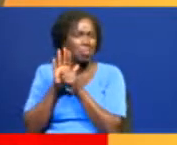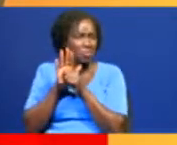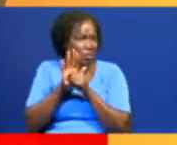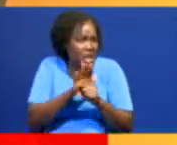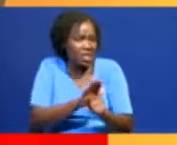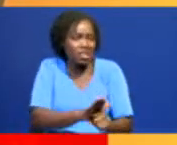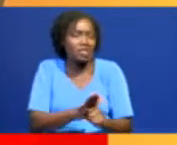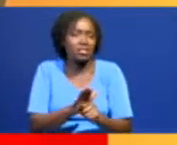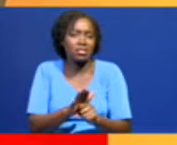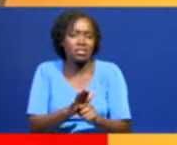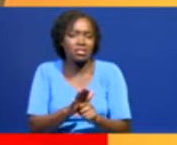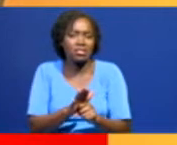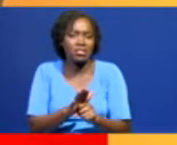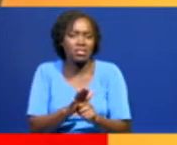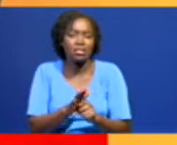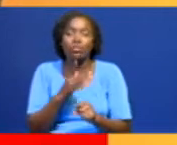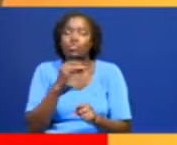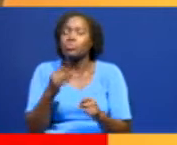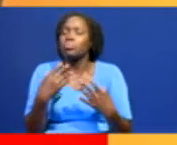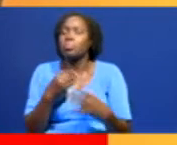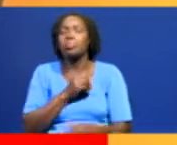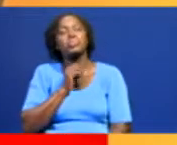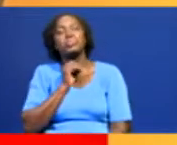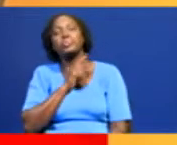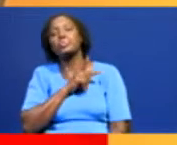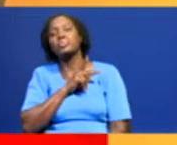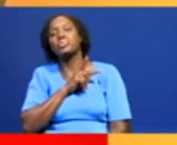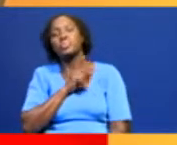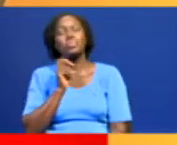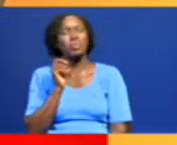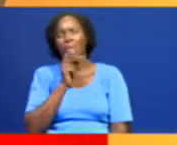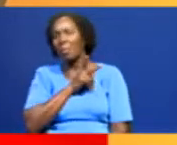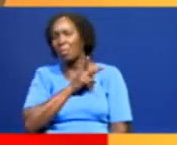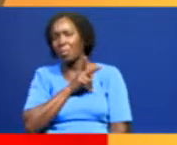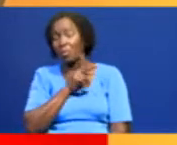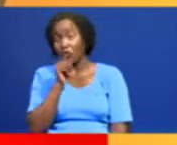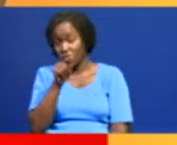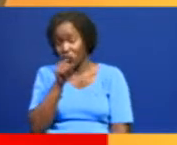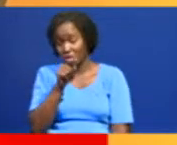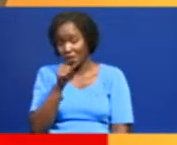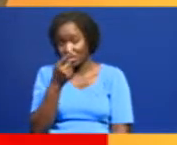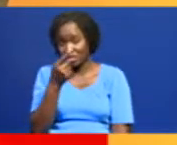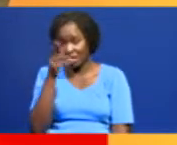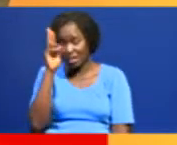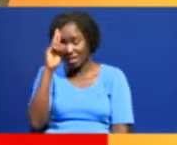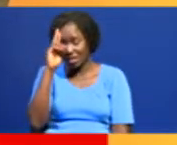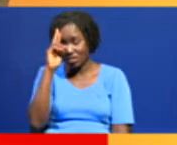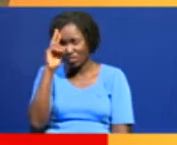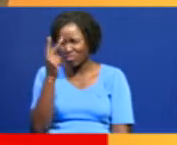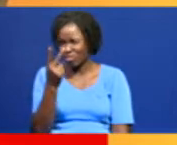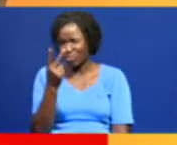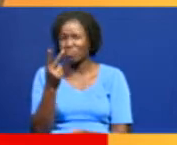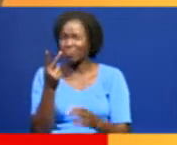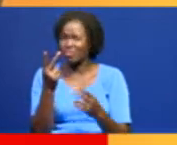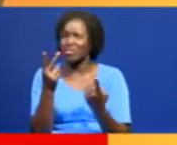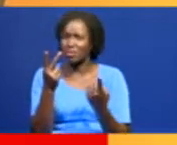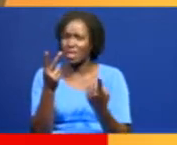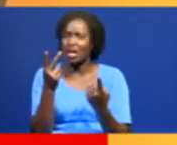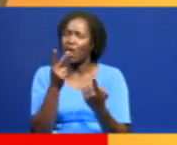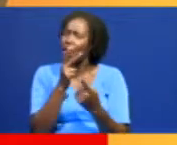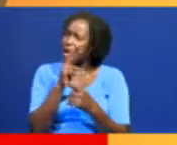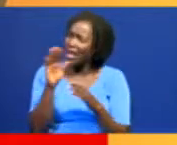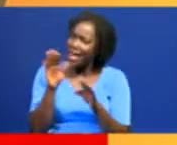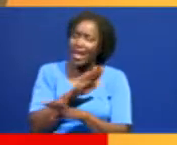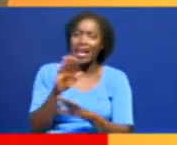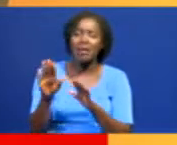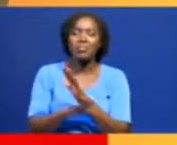kidogo, saa unakuta watu wanapiga kelele kulingana na hapo. Na kwa sababu ya hiyo moja mbili, samaki nzima